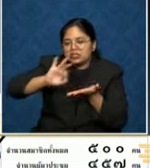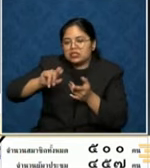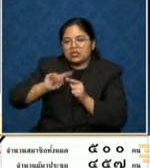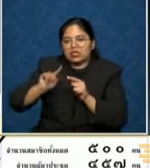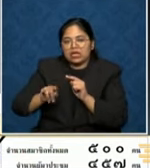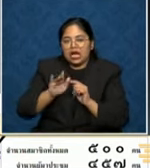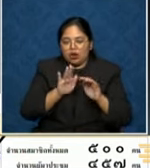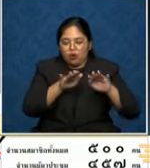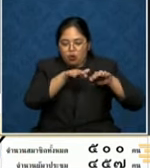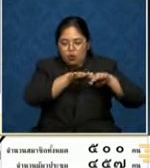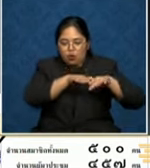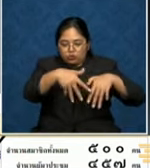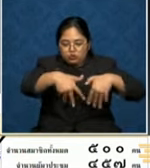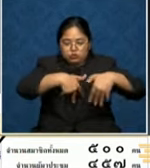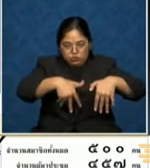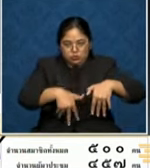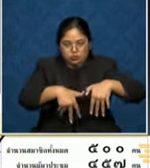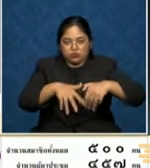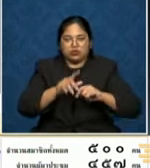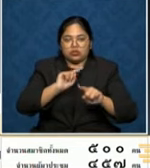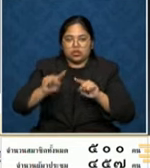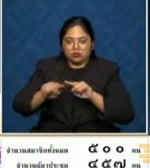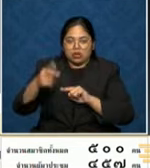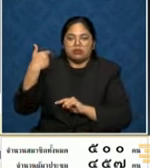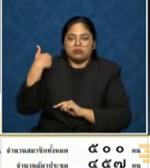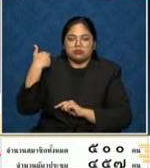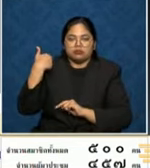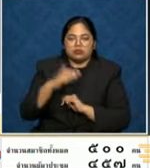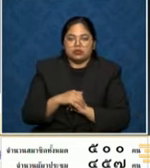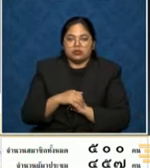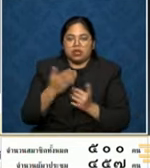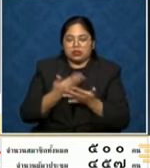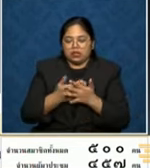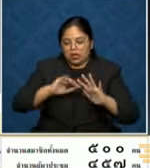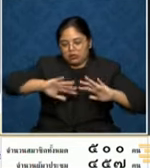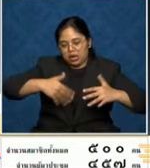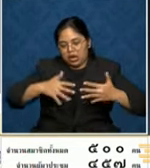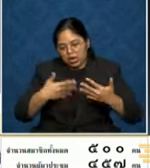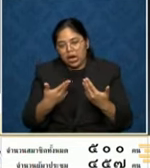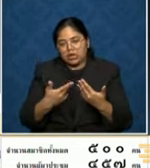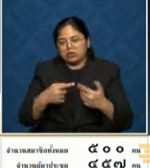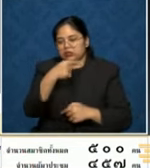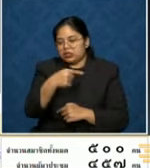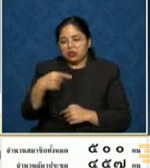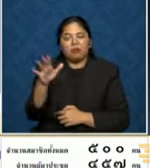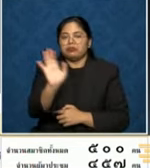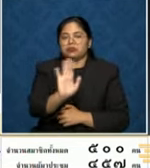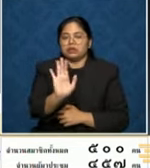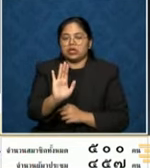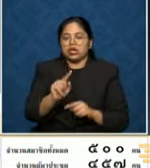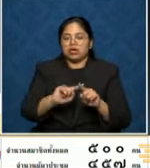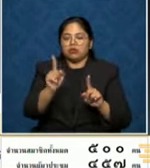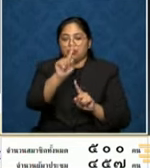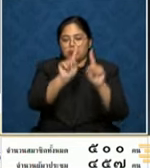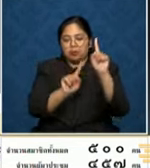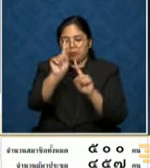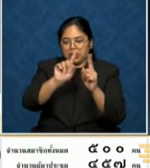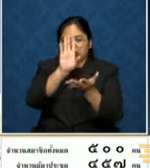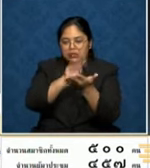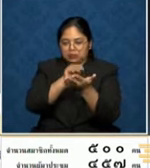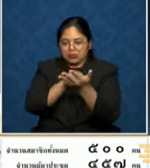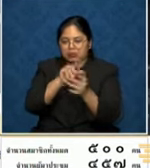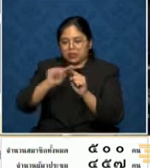กตัวน้อยในระดับรากฐานค่ะเพราะว่าไม่ใช่แค่รายได้เกษตรกรนั้นที่ติดลบนะคะ แต่ว่าตัวชี้วัดอื่นๆอย่างเช่นยอด